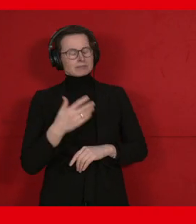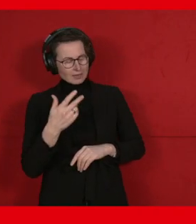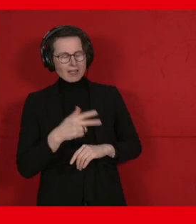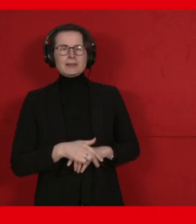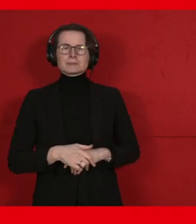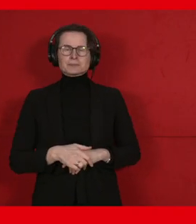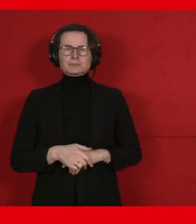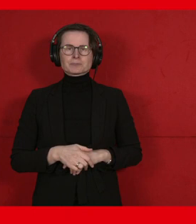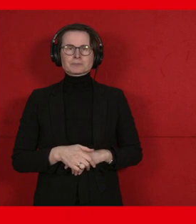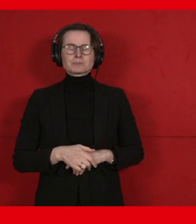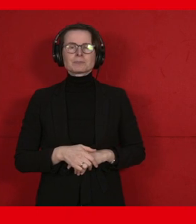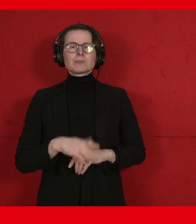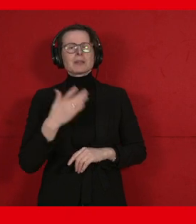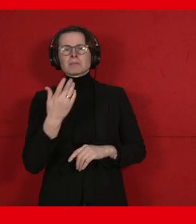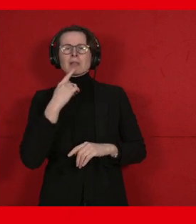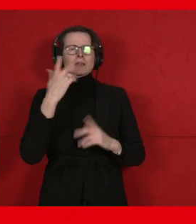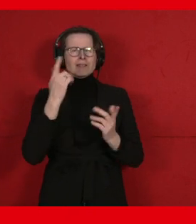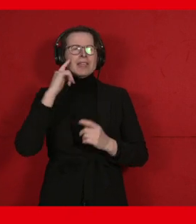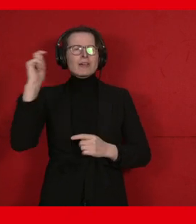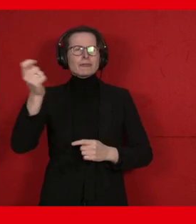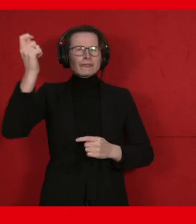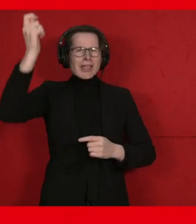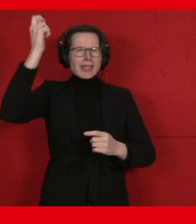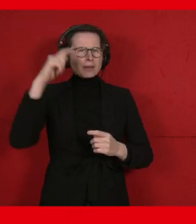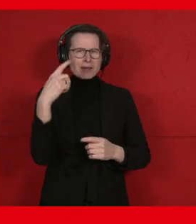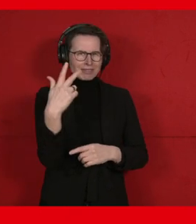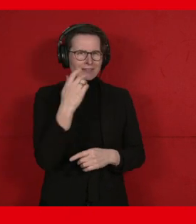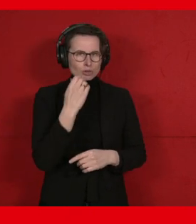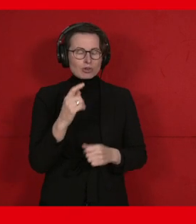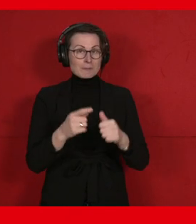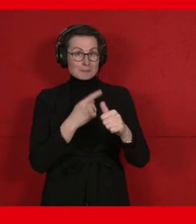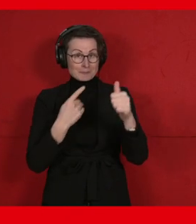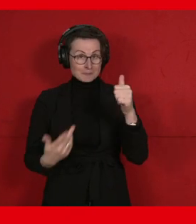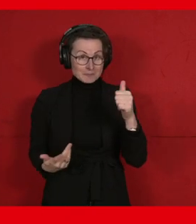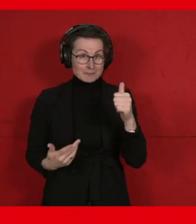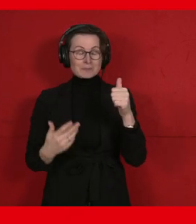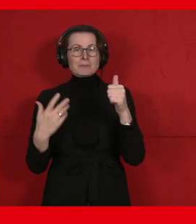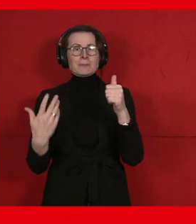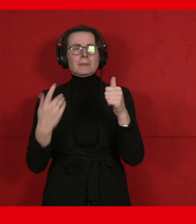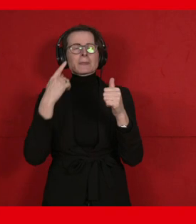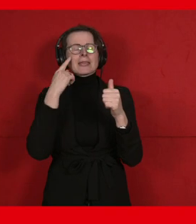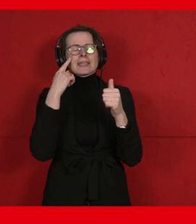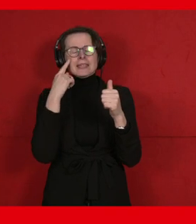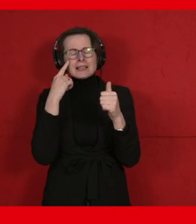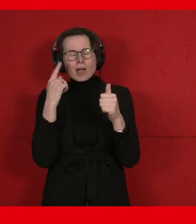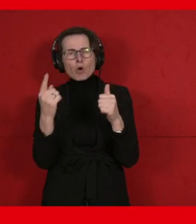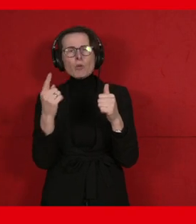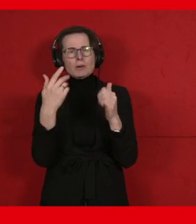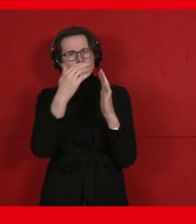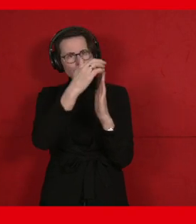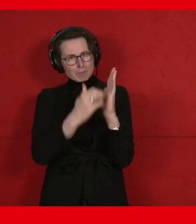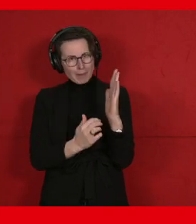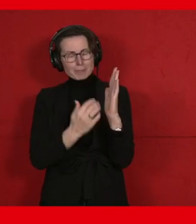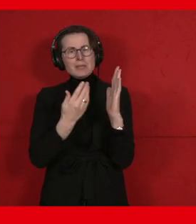Drei gleich, genau. So eine gute Fee gibt doch immer drei Wünsche, oder? Also ich fange mal mit dem ersten an. Ich glaube, dass dieses